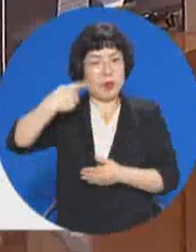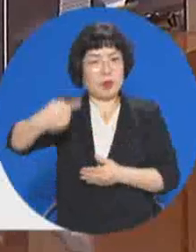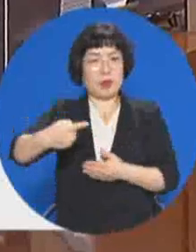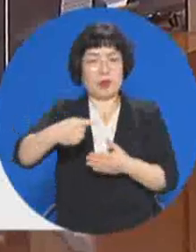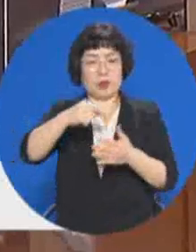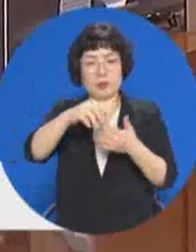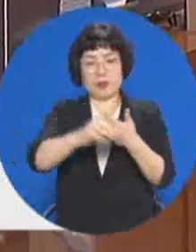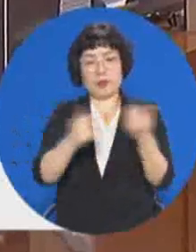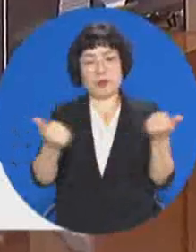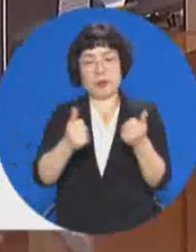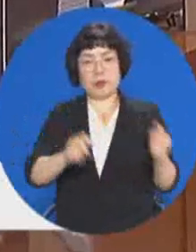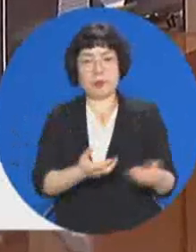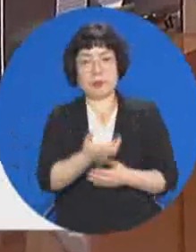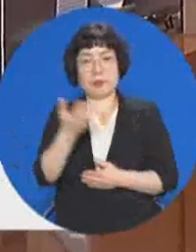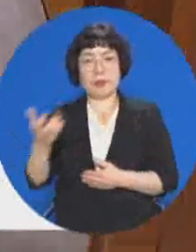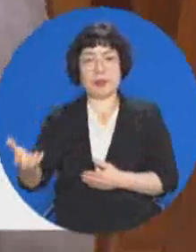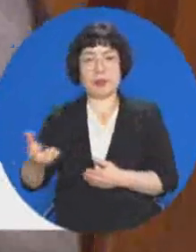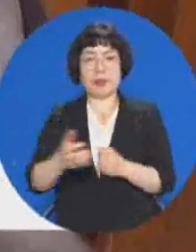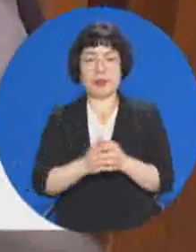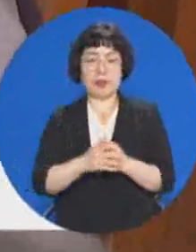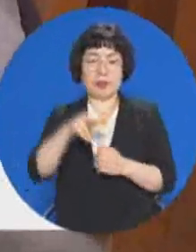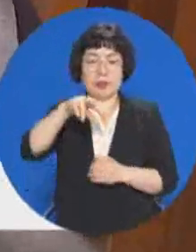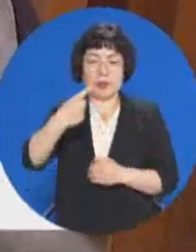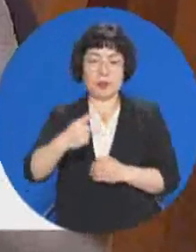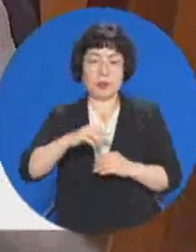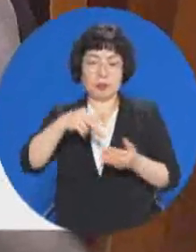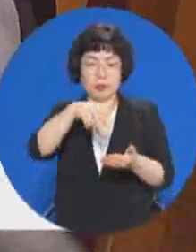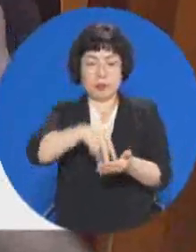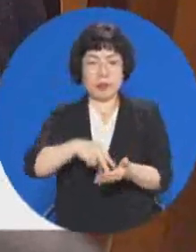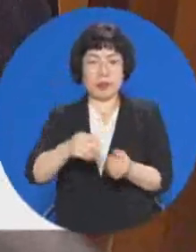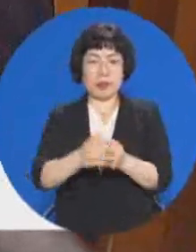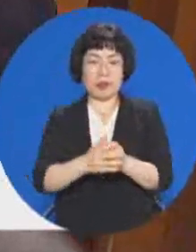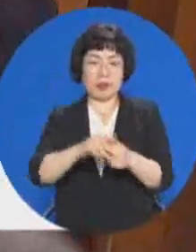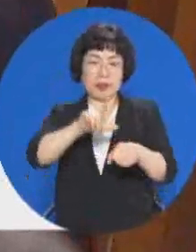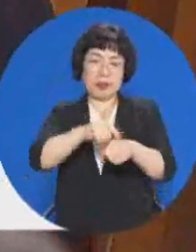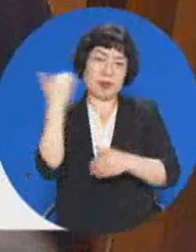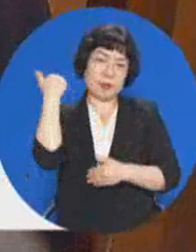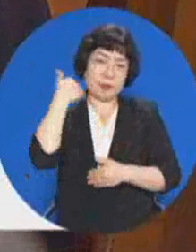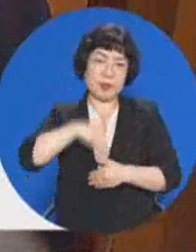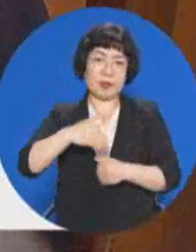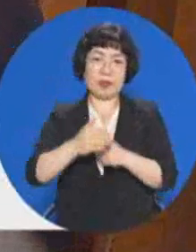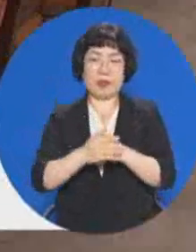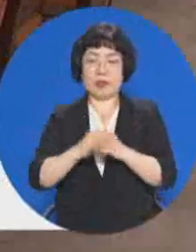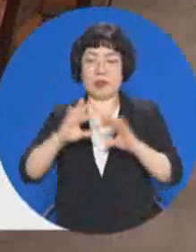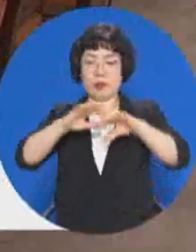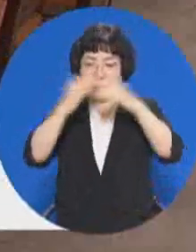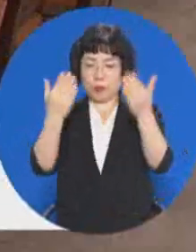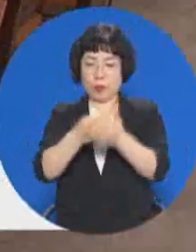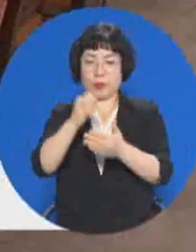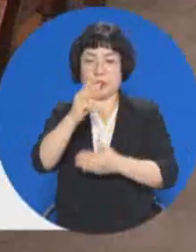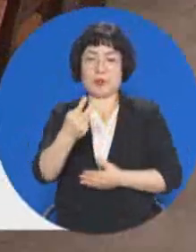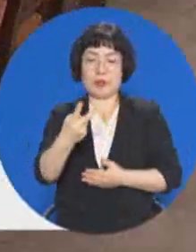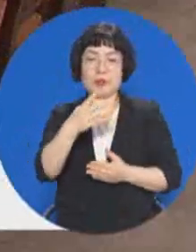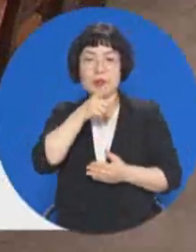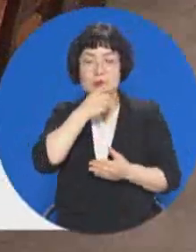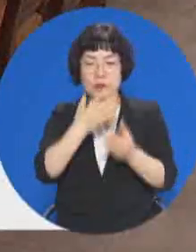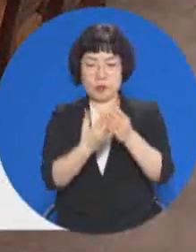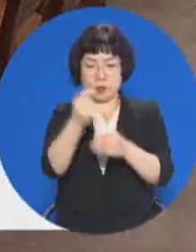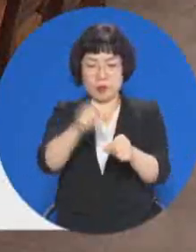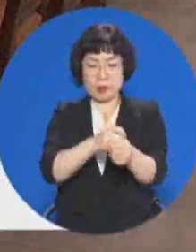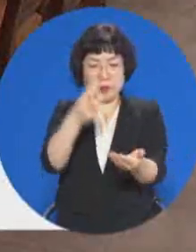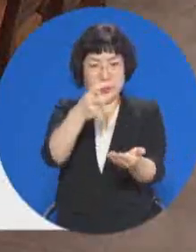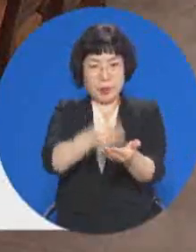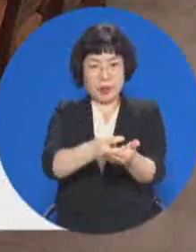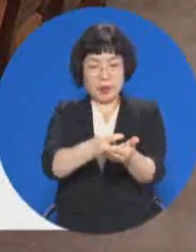임시국회로 넘겨지게 됐습니다. 소병철 의원실은 시간 부족으로 12번째 안건까지 논의할 수밖에 없어